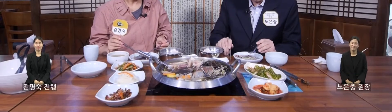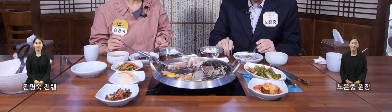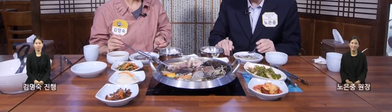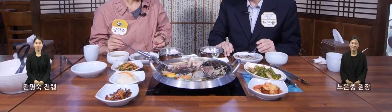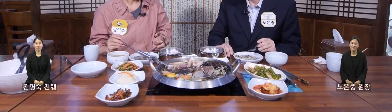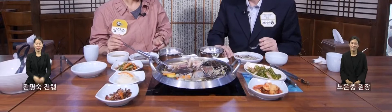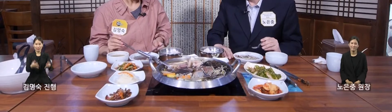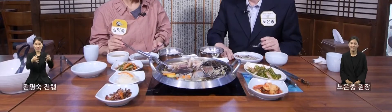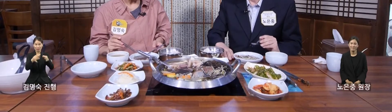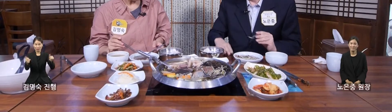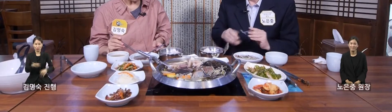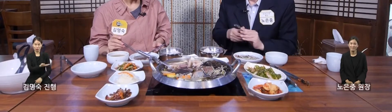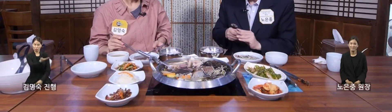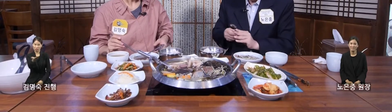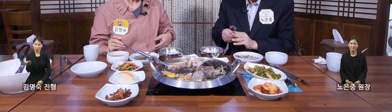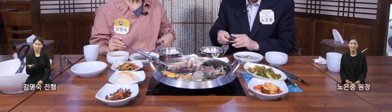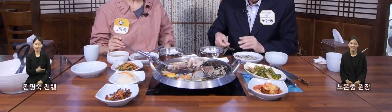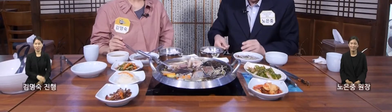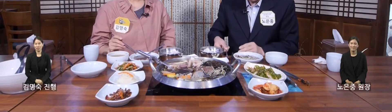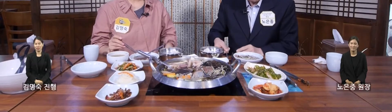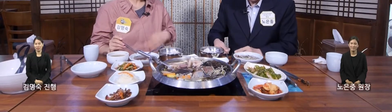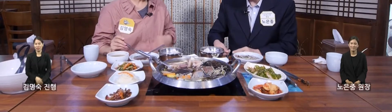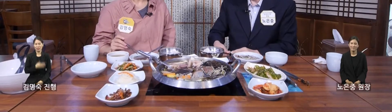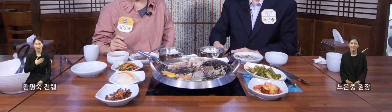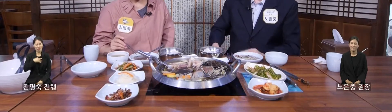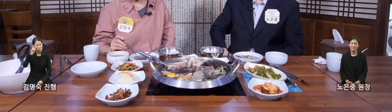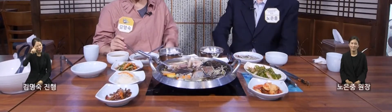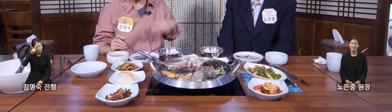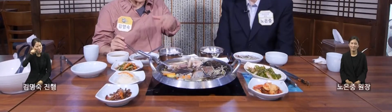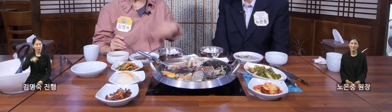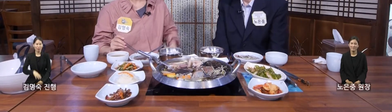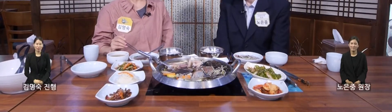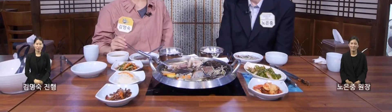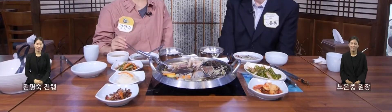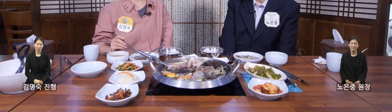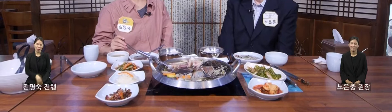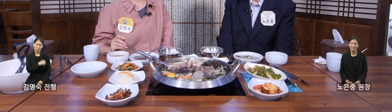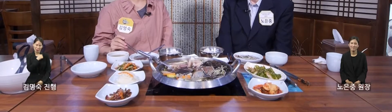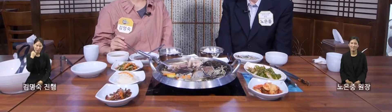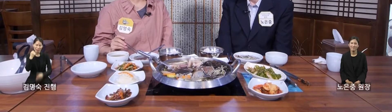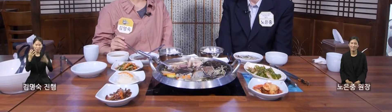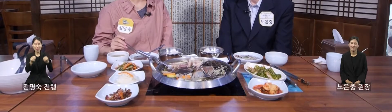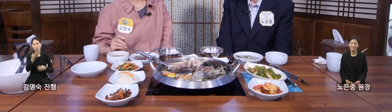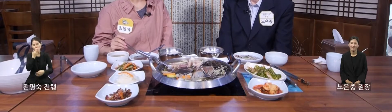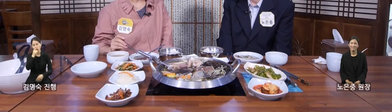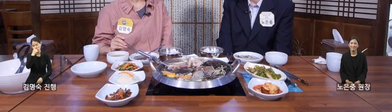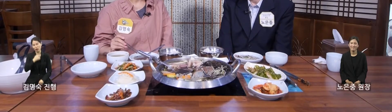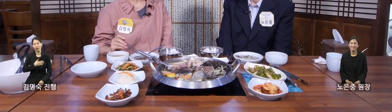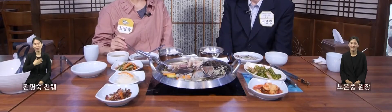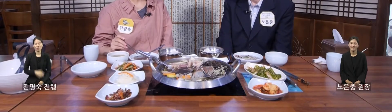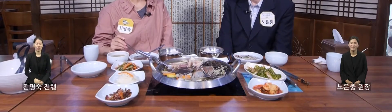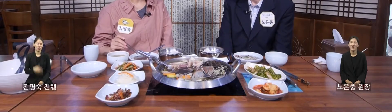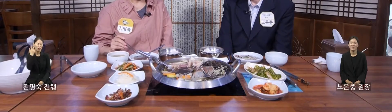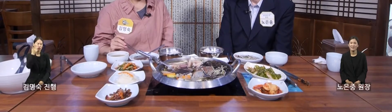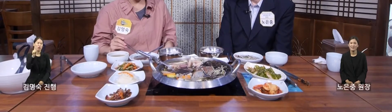네. 우리 시청자분들이요. 제가 맨날 이렇게 맛있게 먹는 줄 알아요.